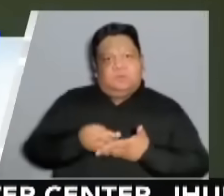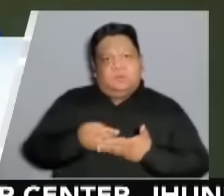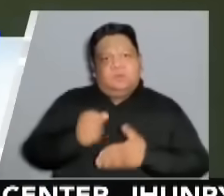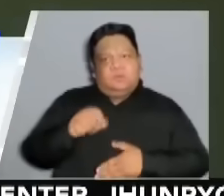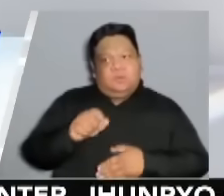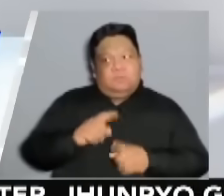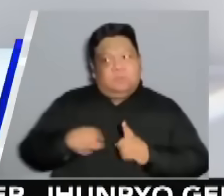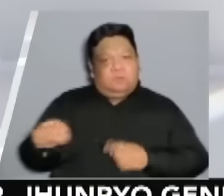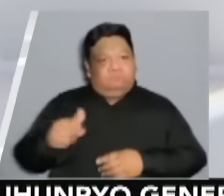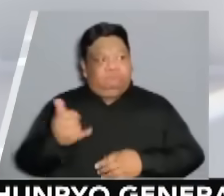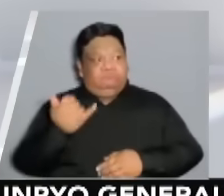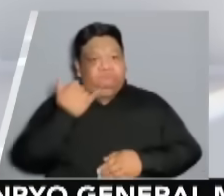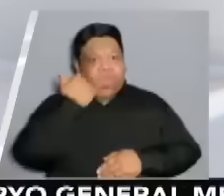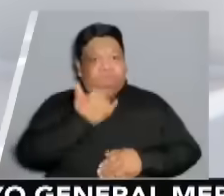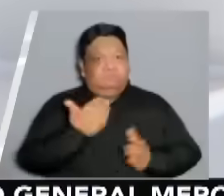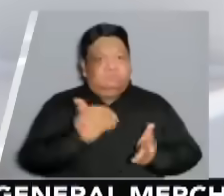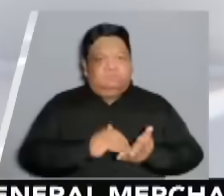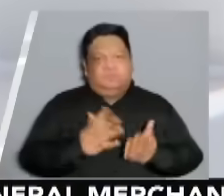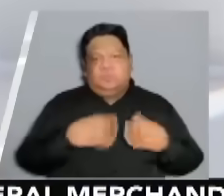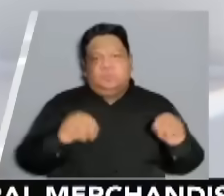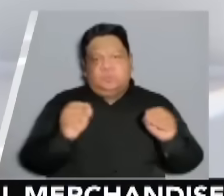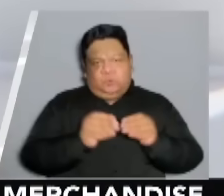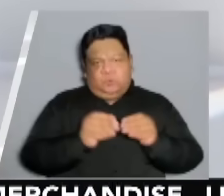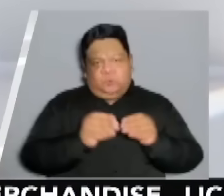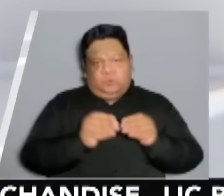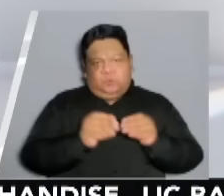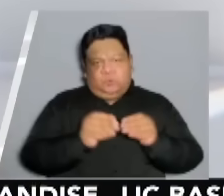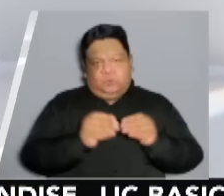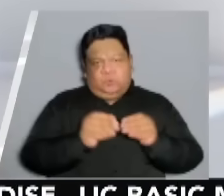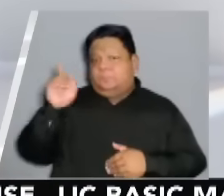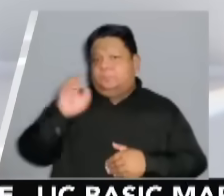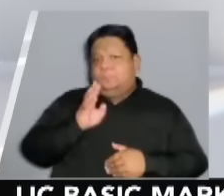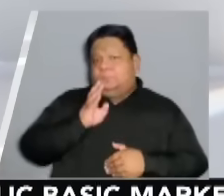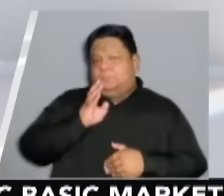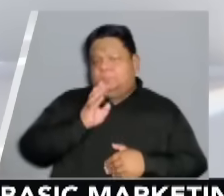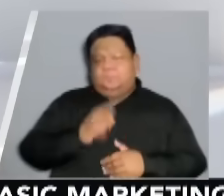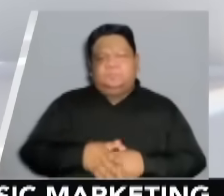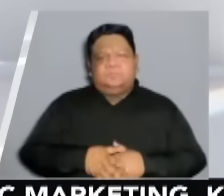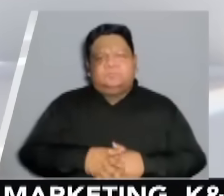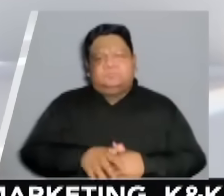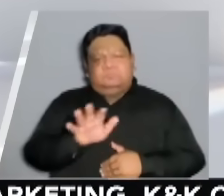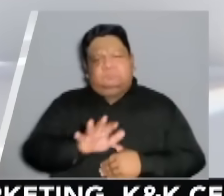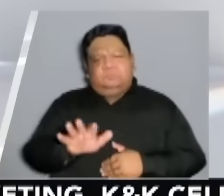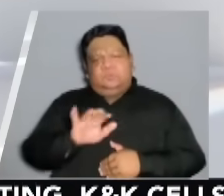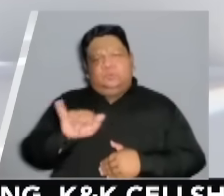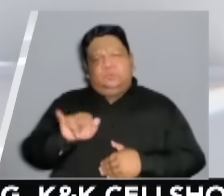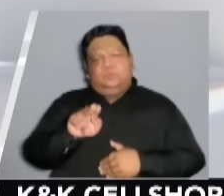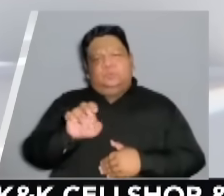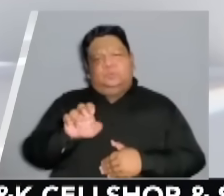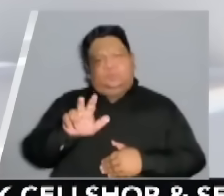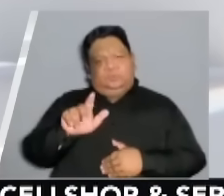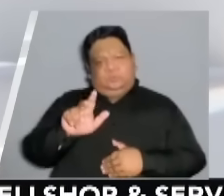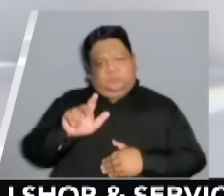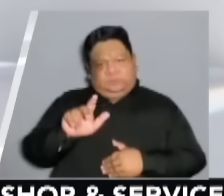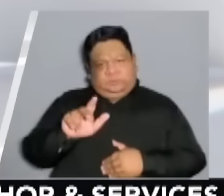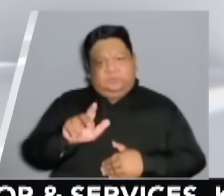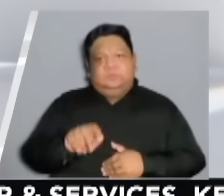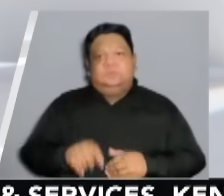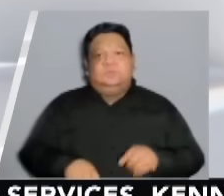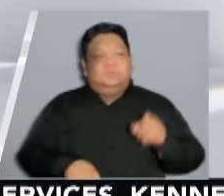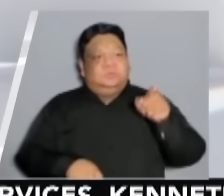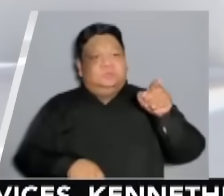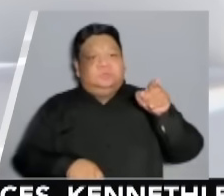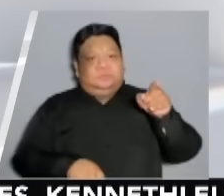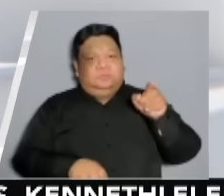ng ransom. June 23 po ay nakipag-ugnayan po yung abogado po ng isa sa